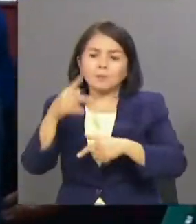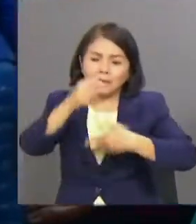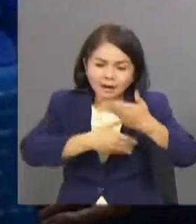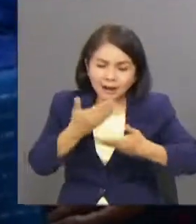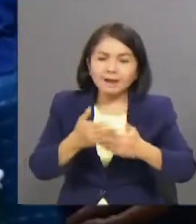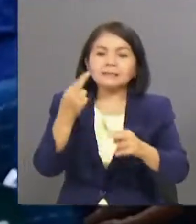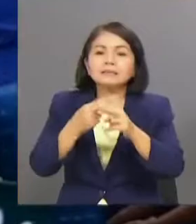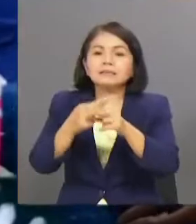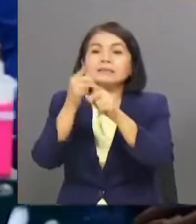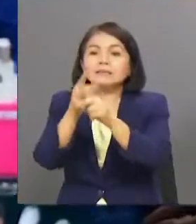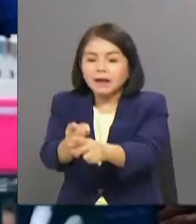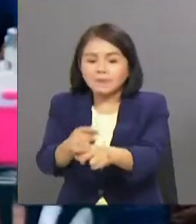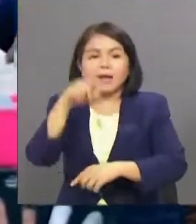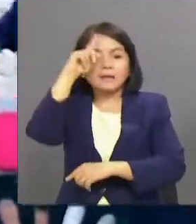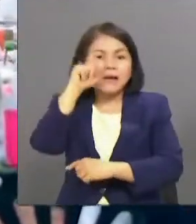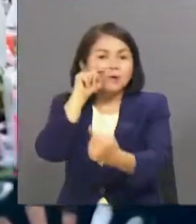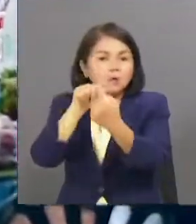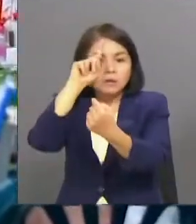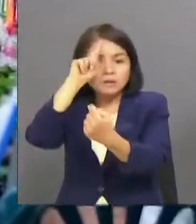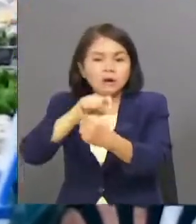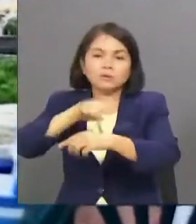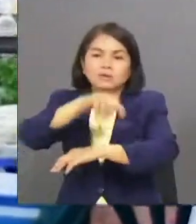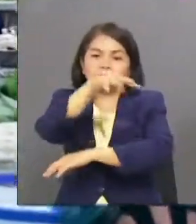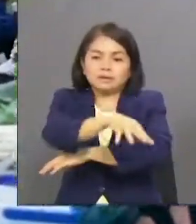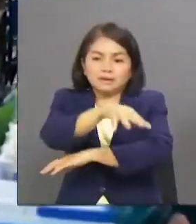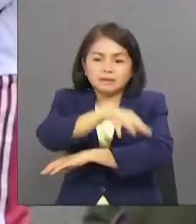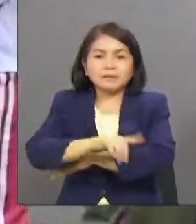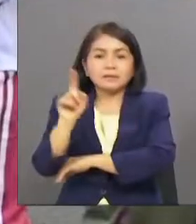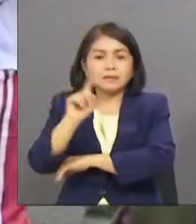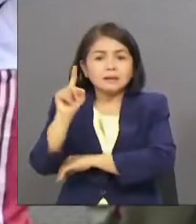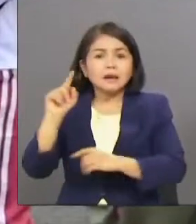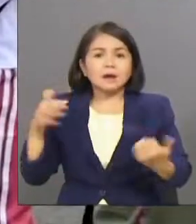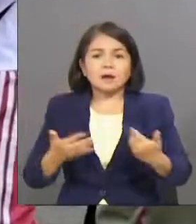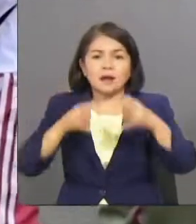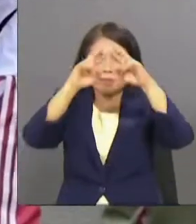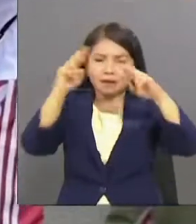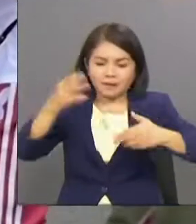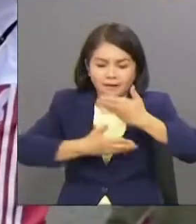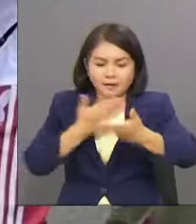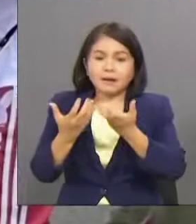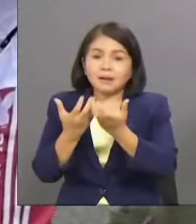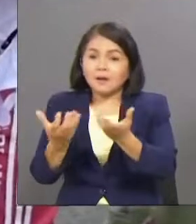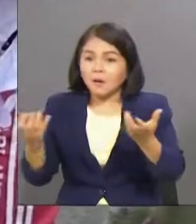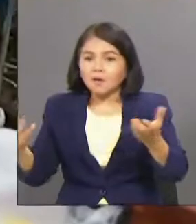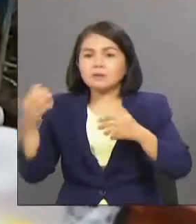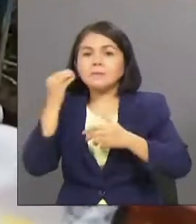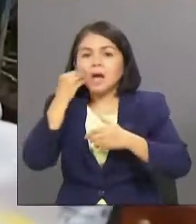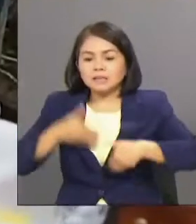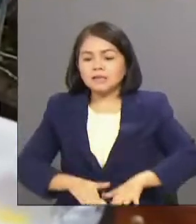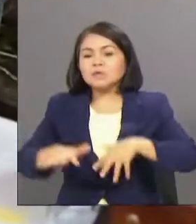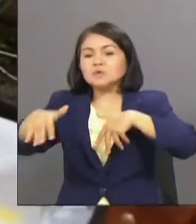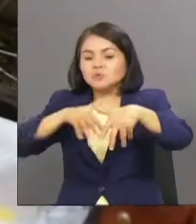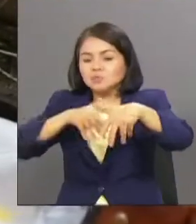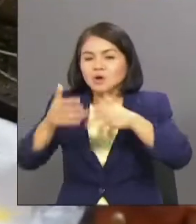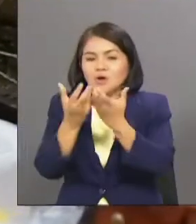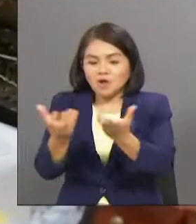ทุกวันเสาร์เวลา 4:00 น.เป็นต้นไปที่นี่จะเต็มไปด้วยพ่อค้าแม่ค้าซึ่งเป็นคนในชุมชนนำของ